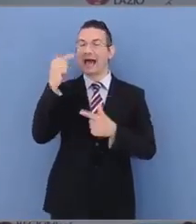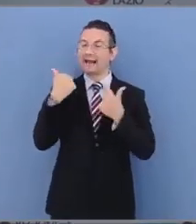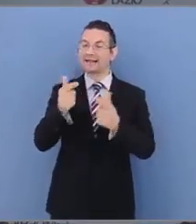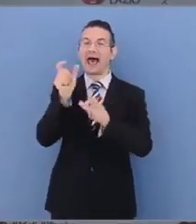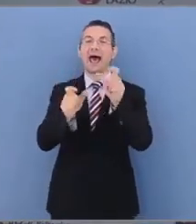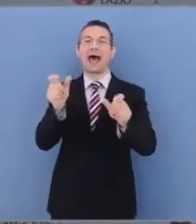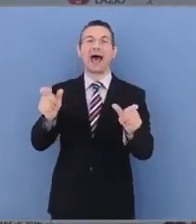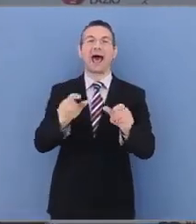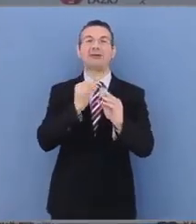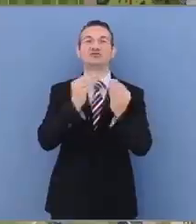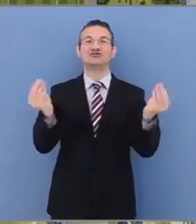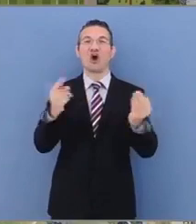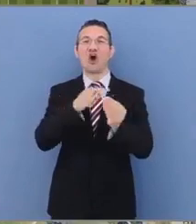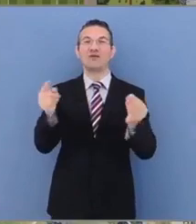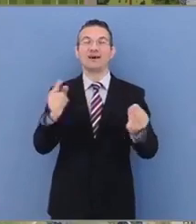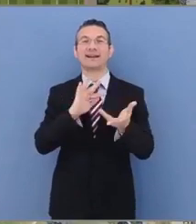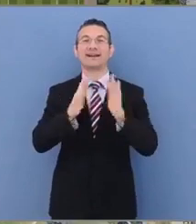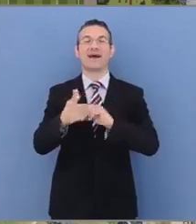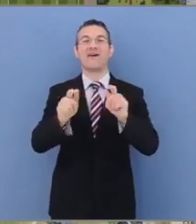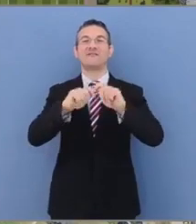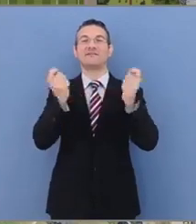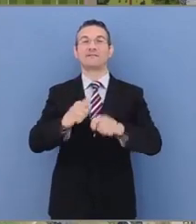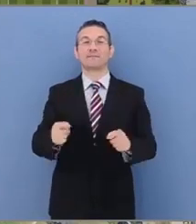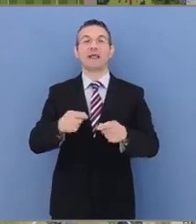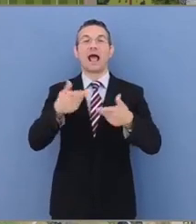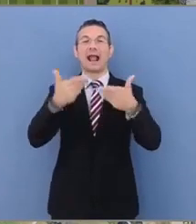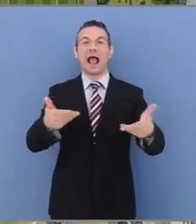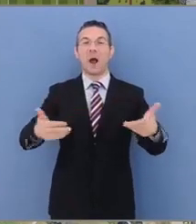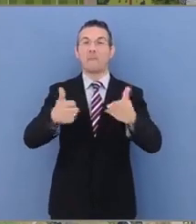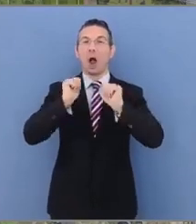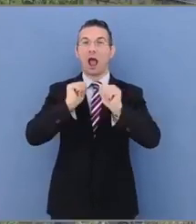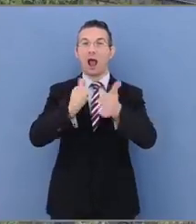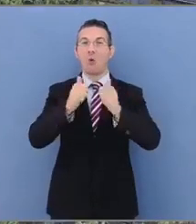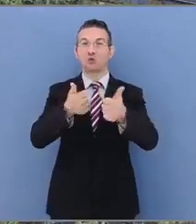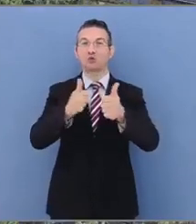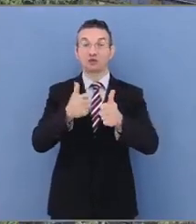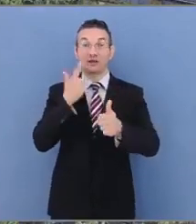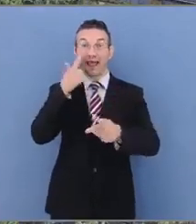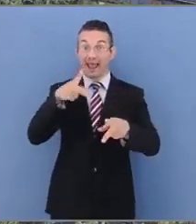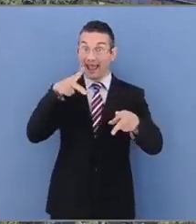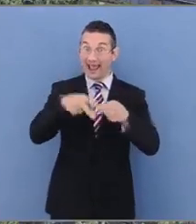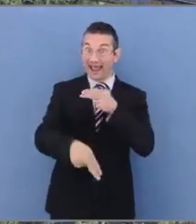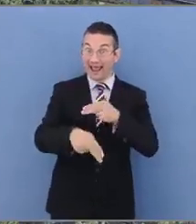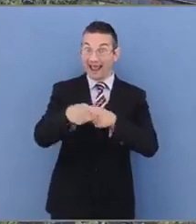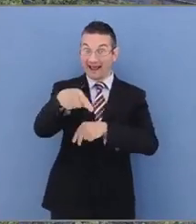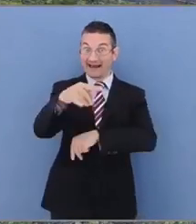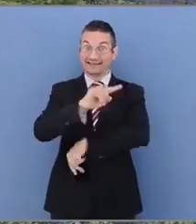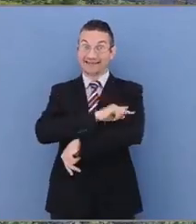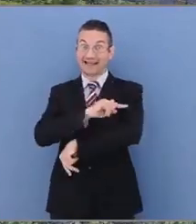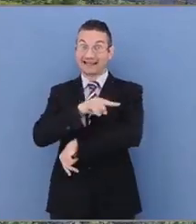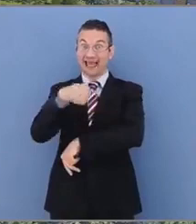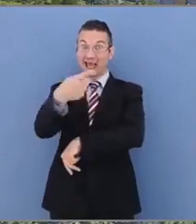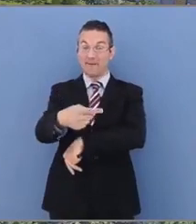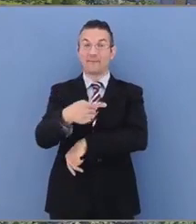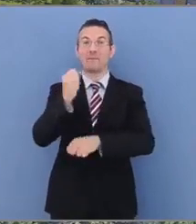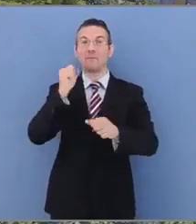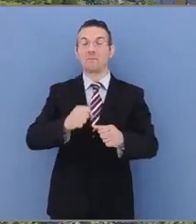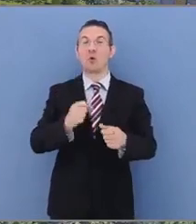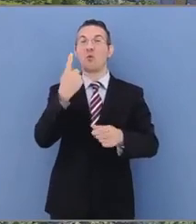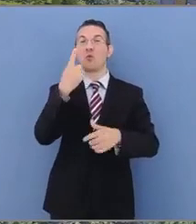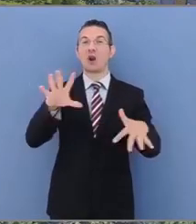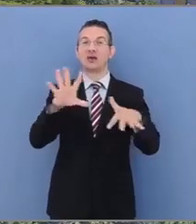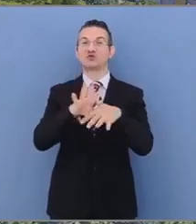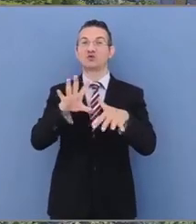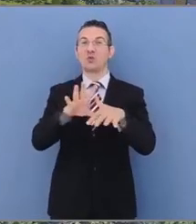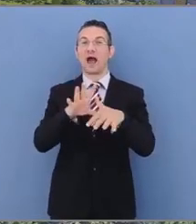un campo a 11 e noi vorremmo iscrivere, se riusciamo a inaugurarlo per settembre, già a settembre una squadra dell'Accademia del